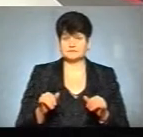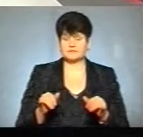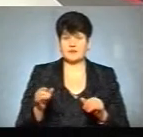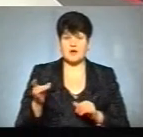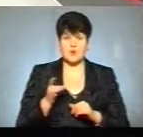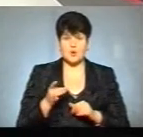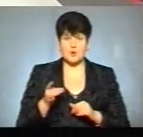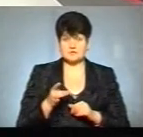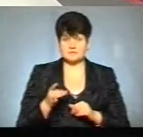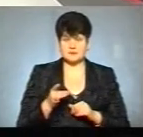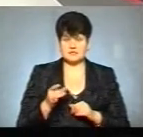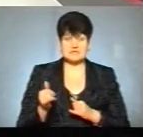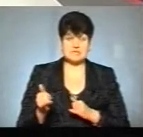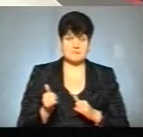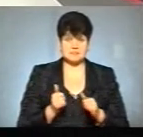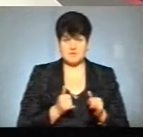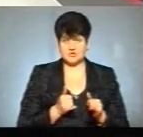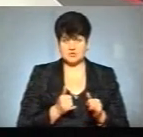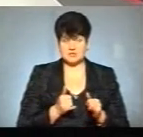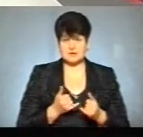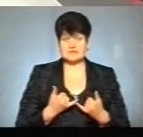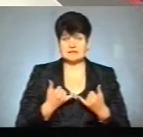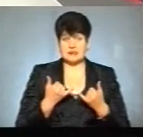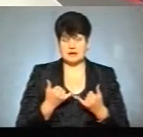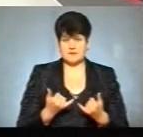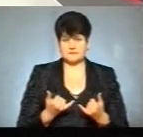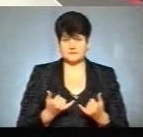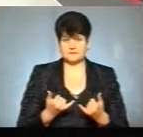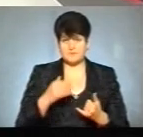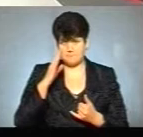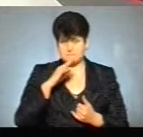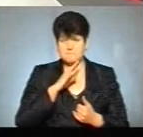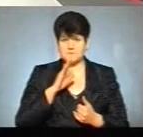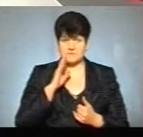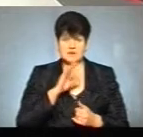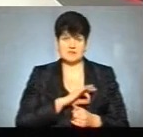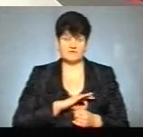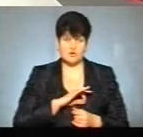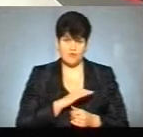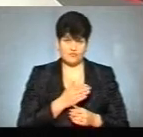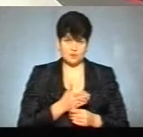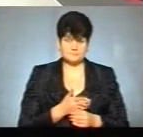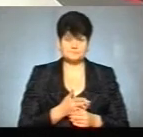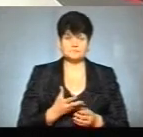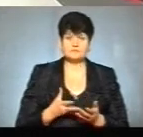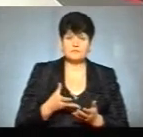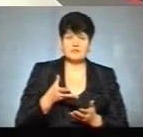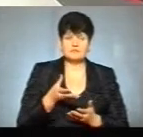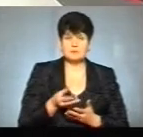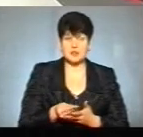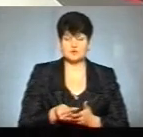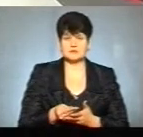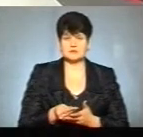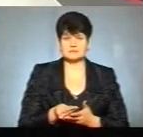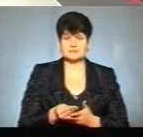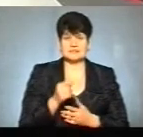розмір забезпечення для батьків, які виховують. Тобто виплачується